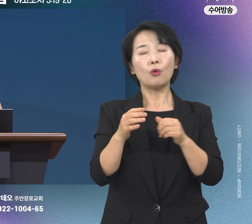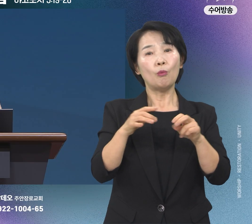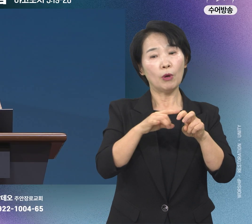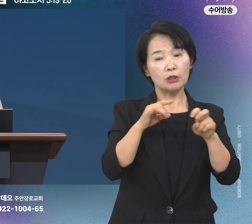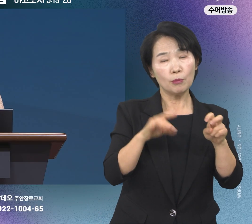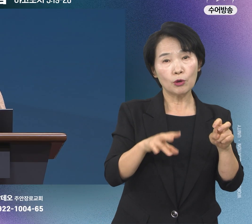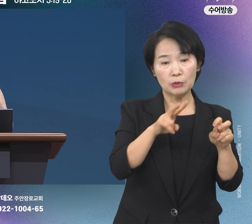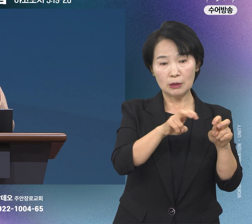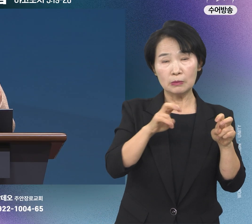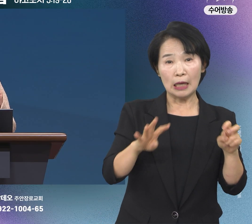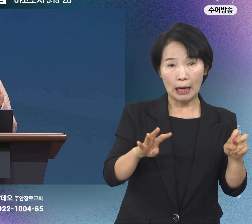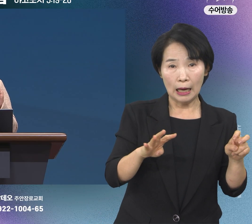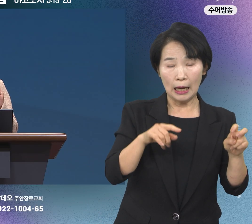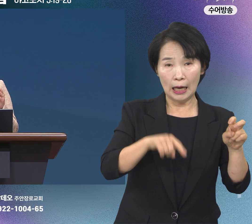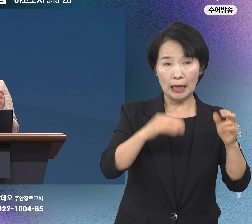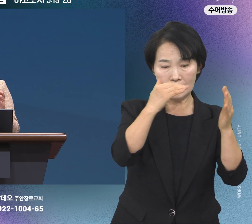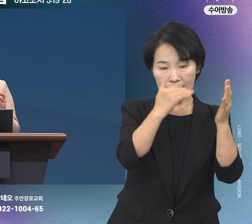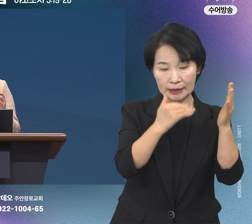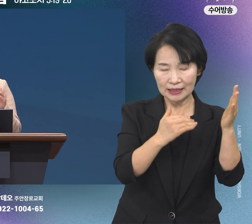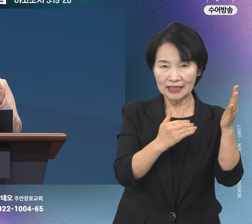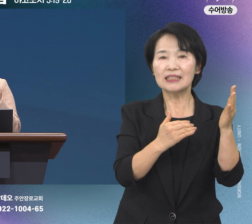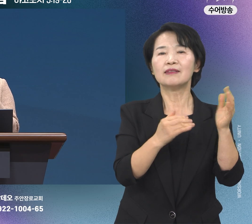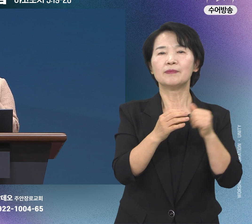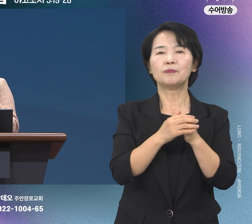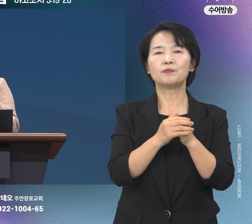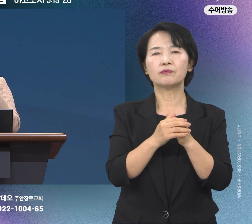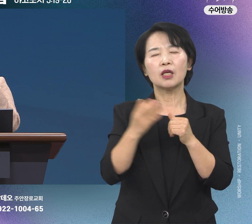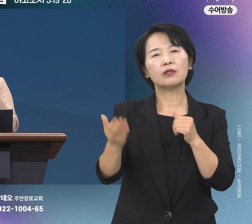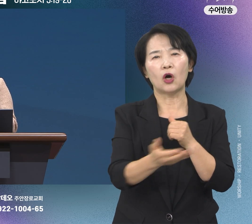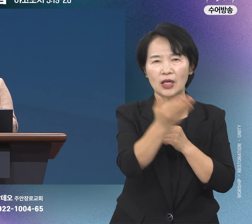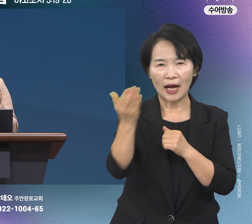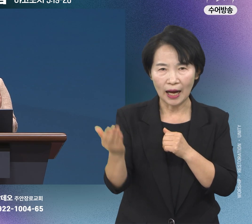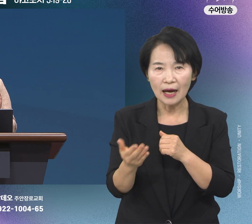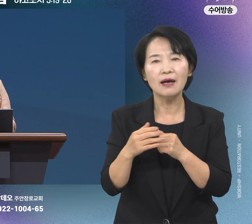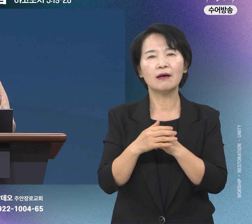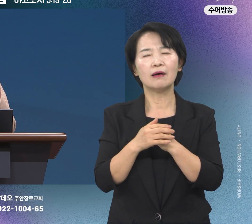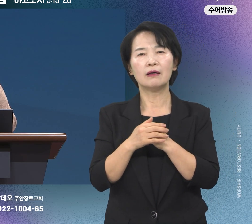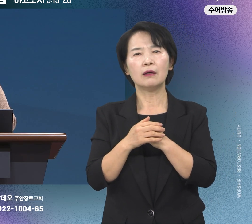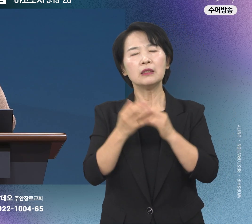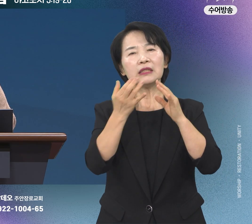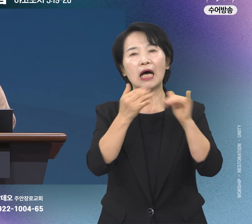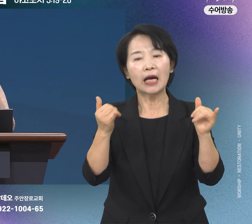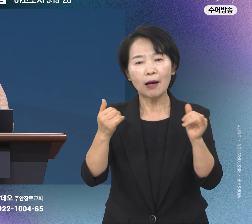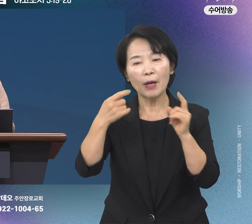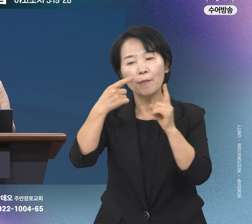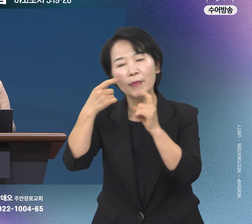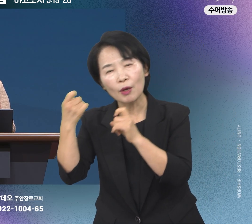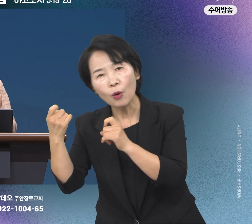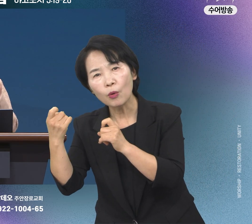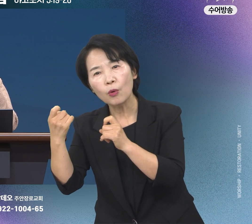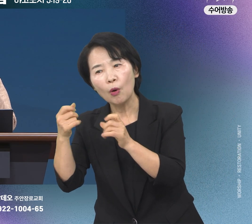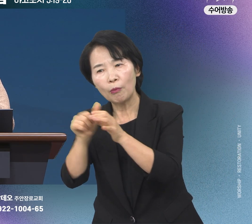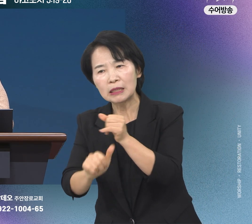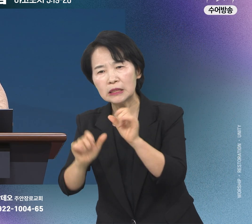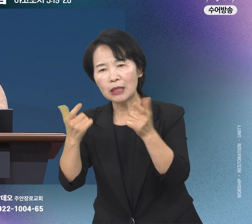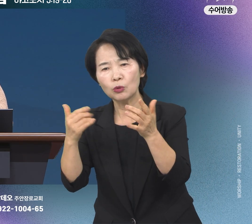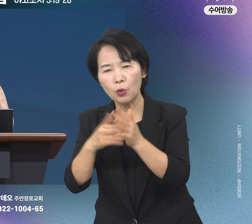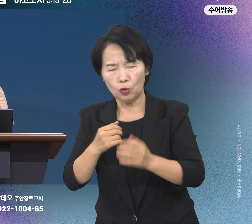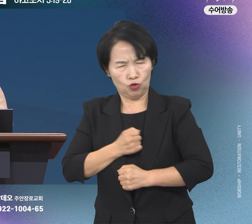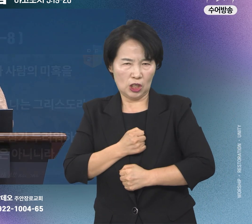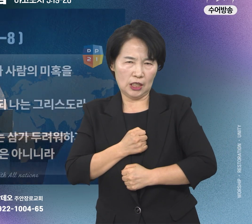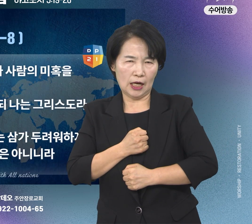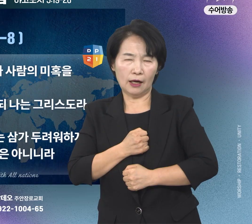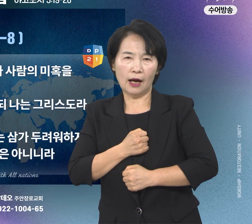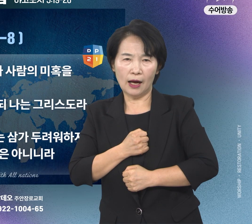24장에는 이런 것들을 이제 이렇게 이야기합니다. 너희가 사람의 미혹을 받지 않도록 주의하라. 많은